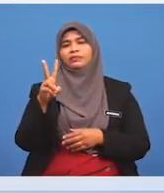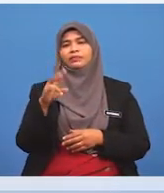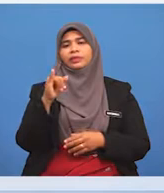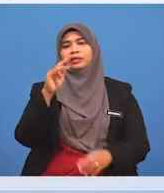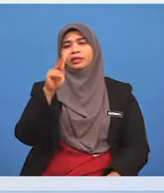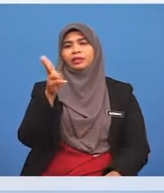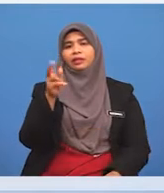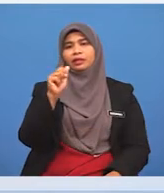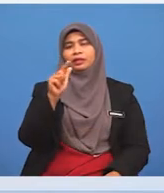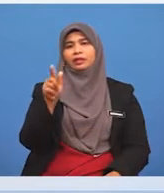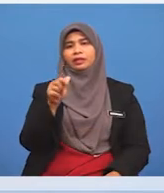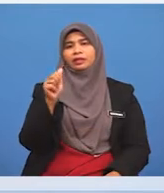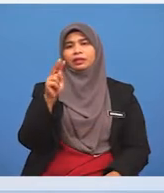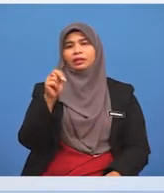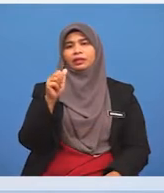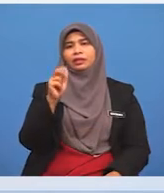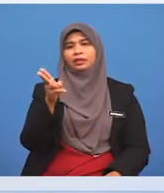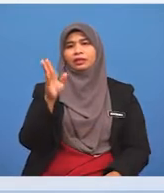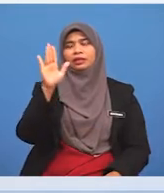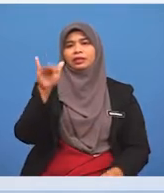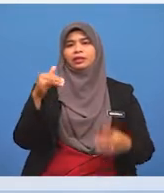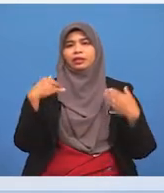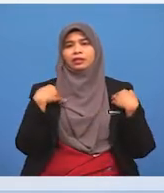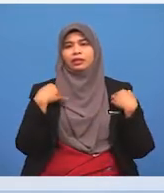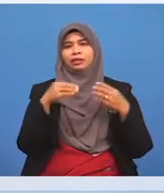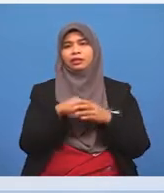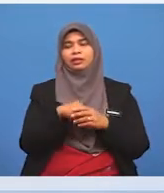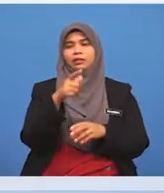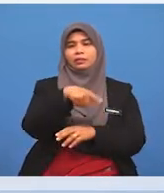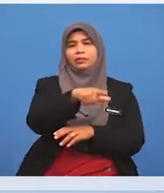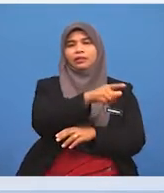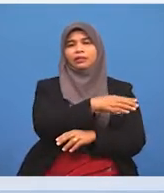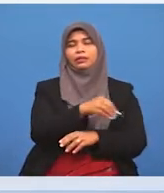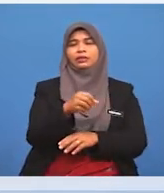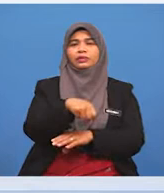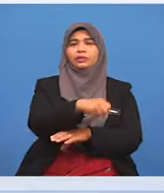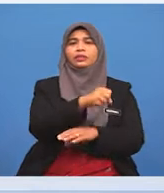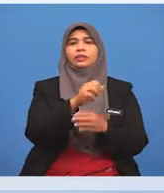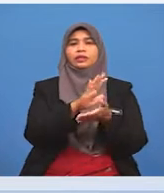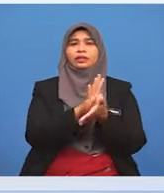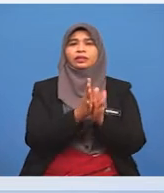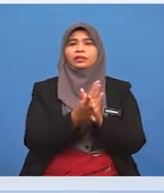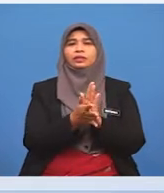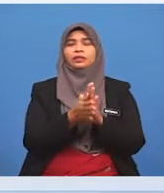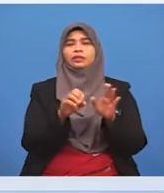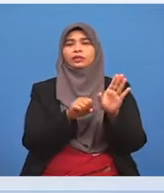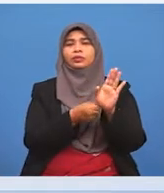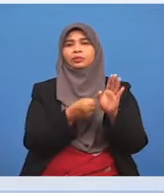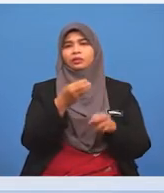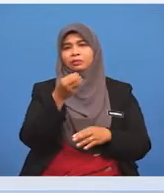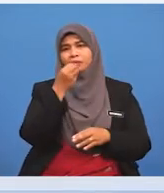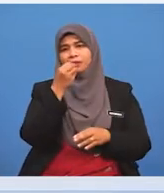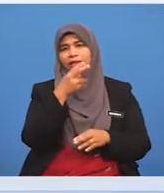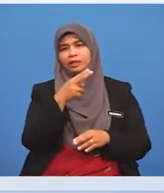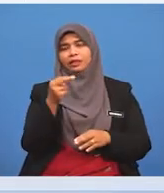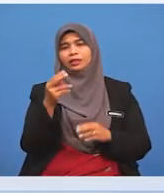sungai menjadi sumber makanan dan perhiasan kepada manusia agar manusia sentiasa bersyukur